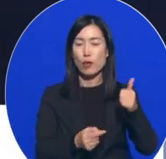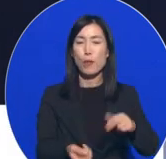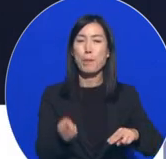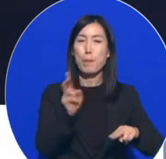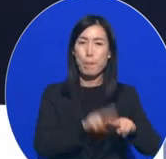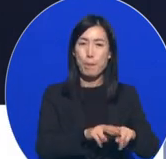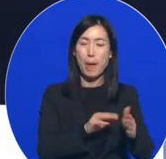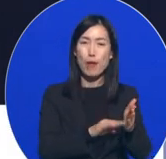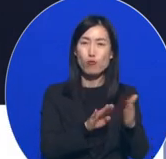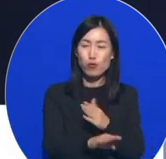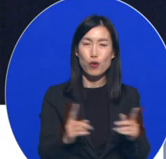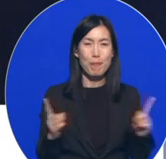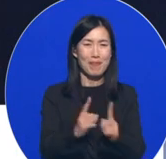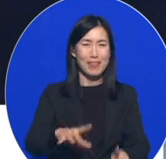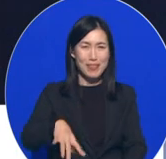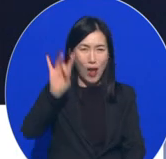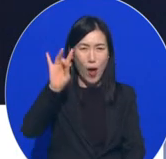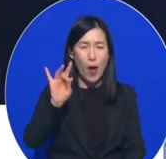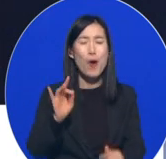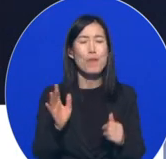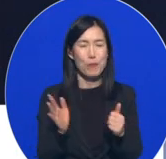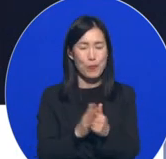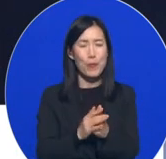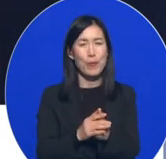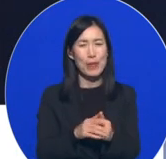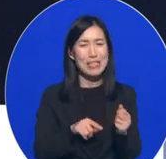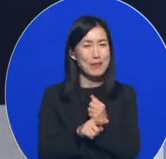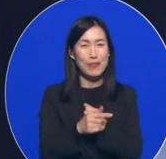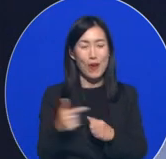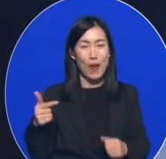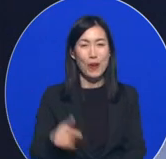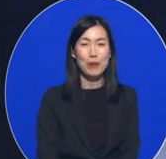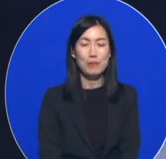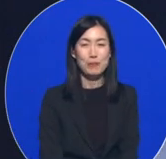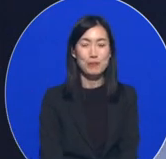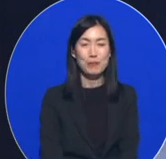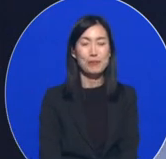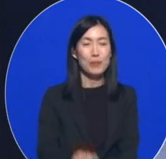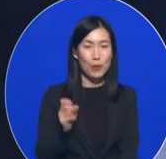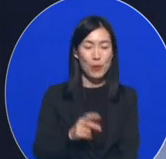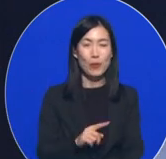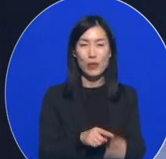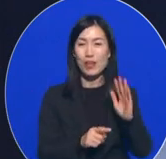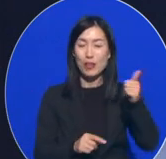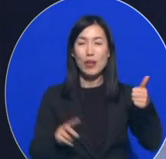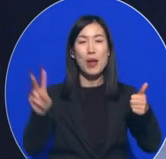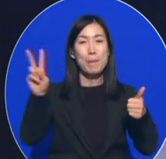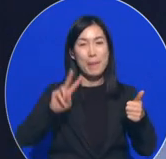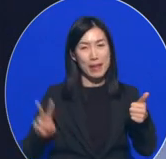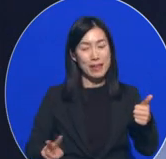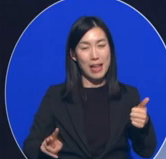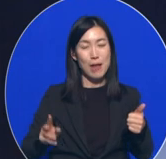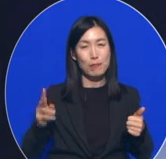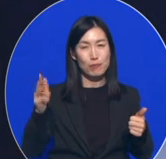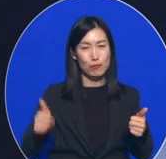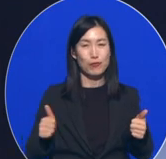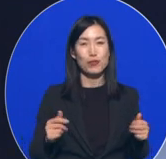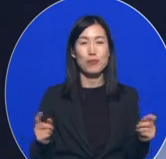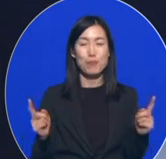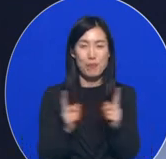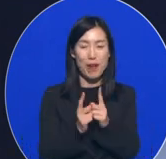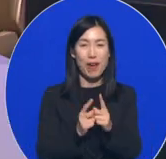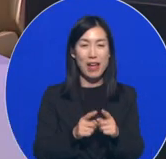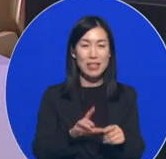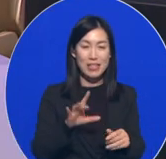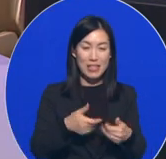회담이라고 할 수 있습니다 이외에도 윤 대통령은 보반 트엉 베트남 국가 주석과도 에이펙 정상회의 첫